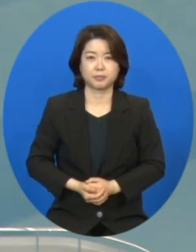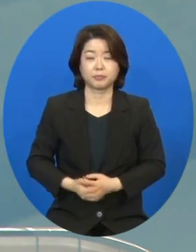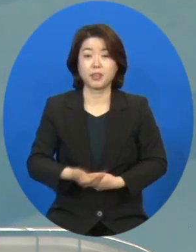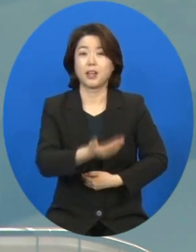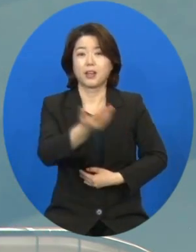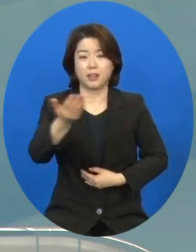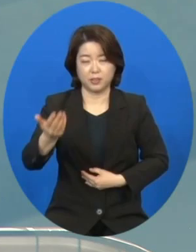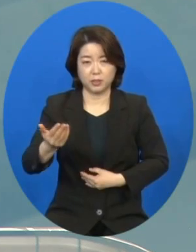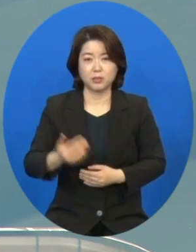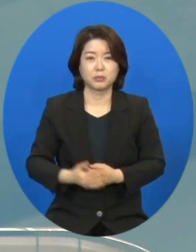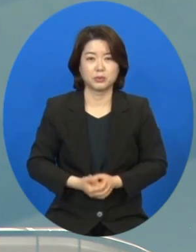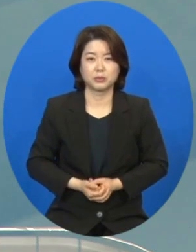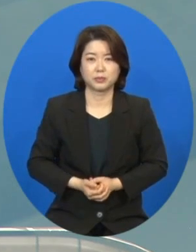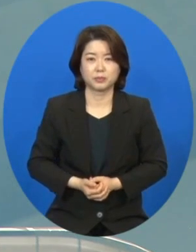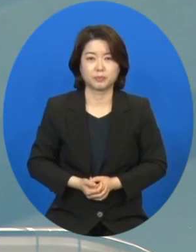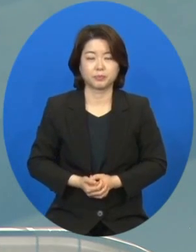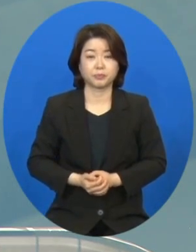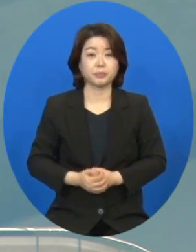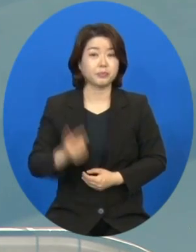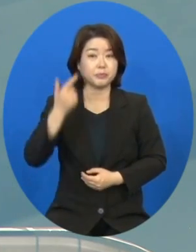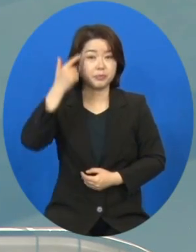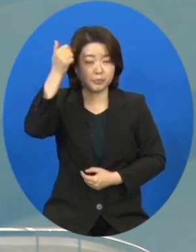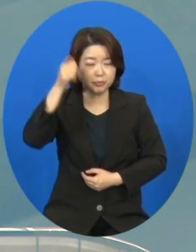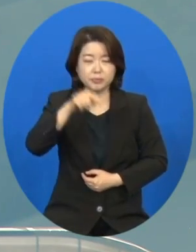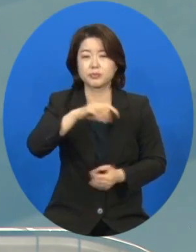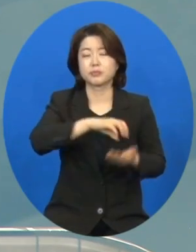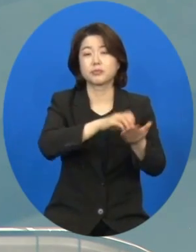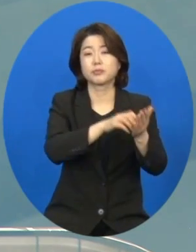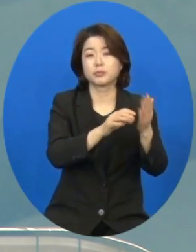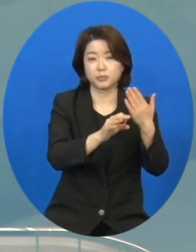여러분 목사도 이 정도면